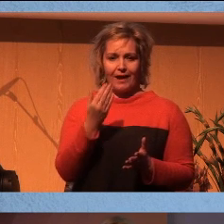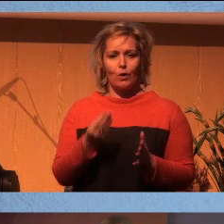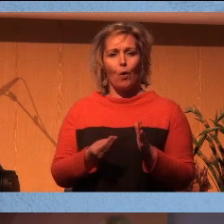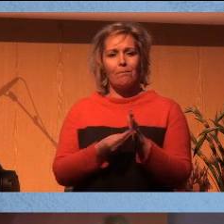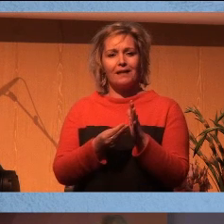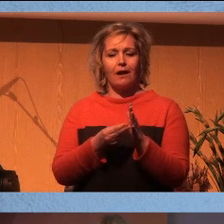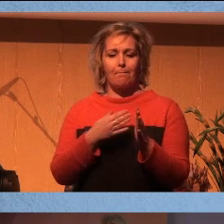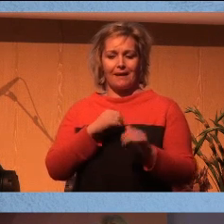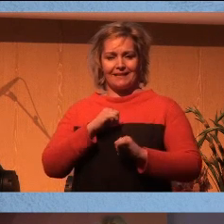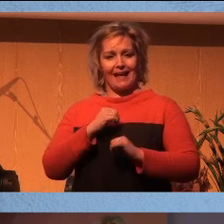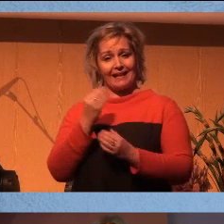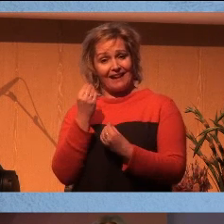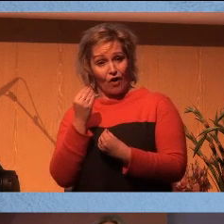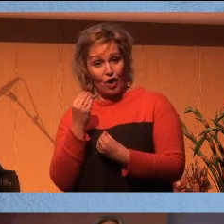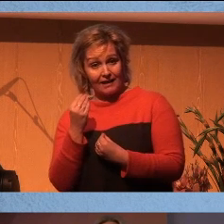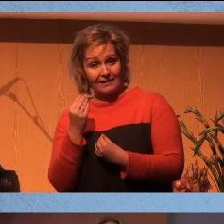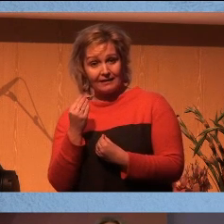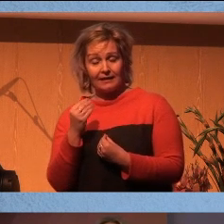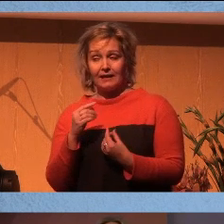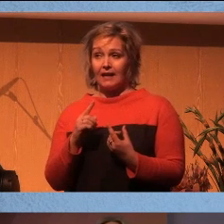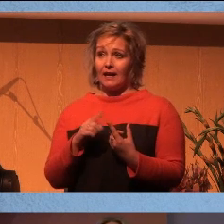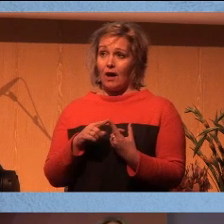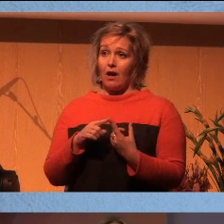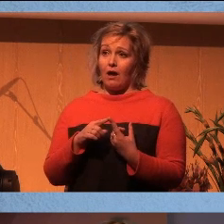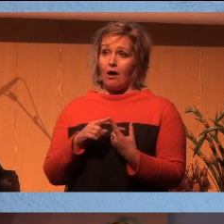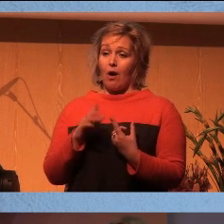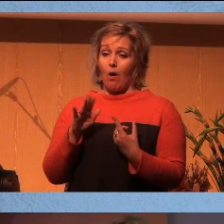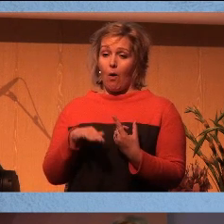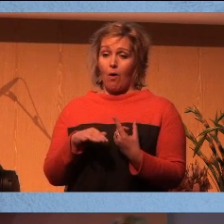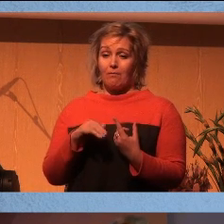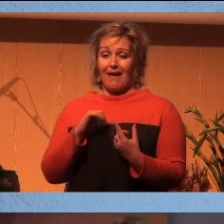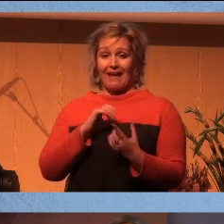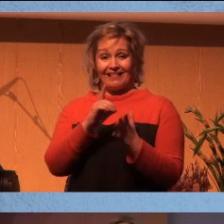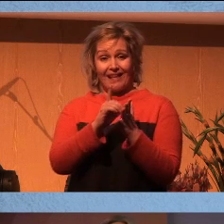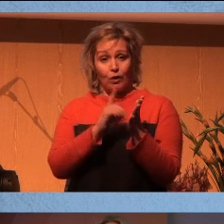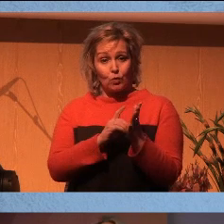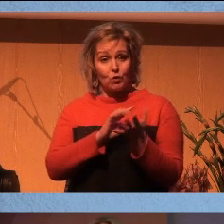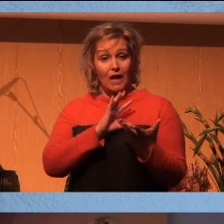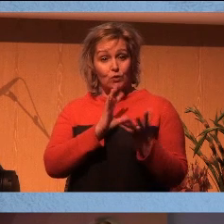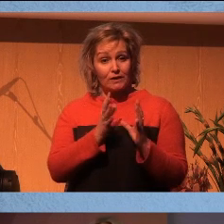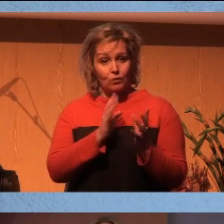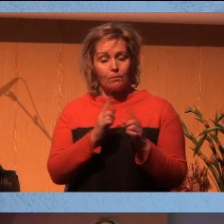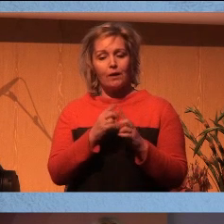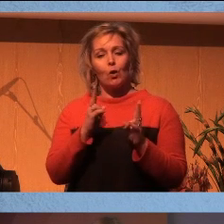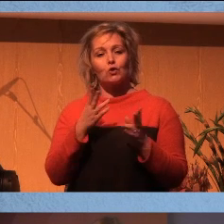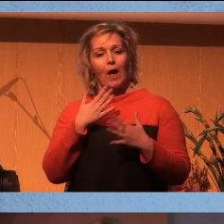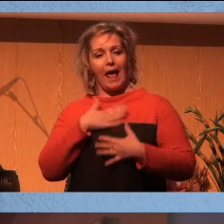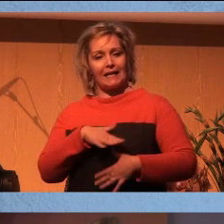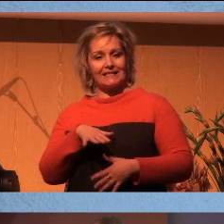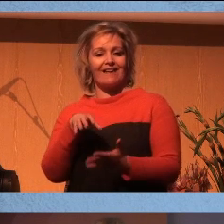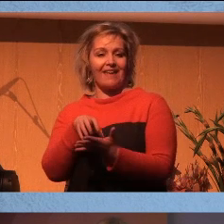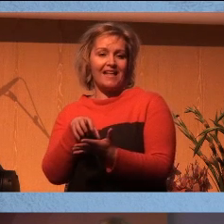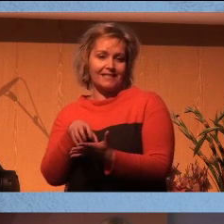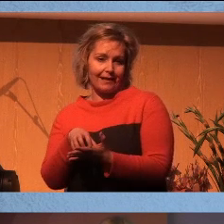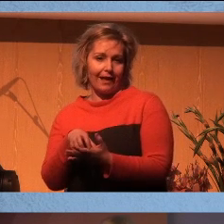bidra med sine egne erfaringer om egen diagnose, situasjon, men også med